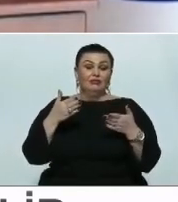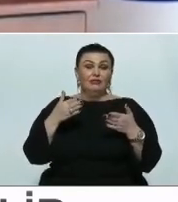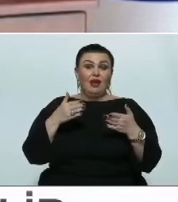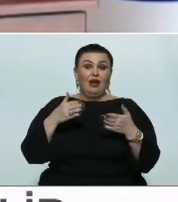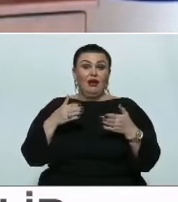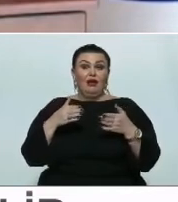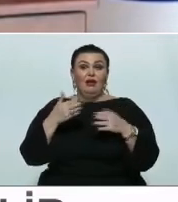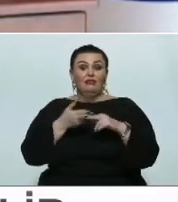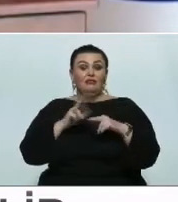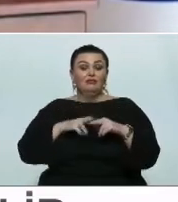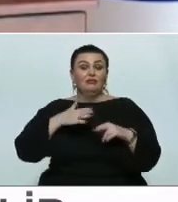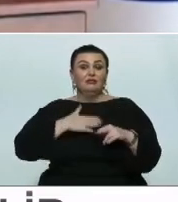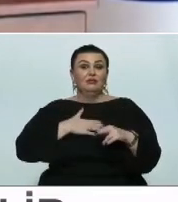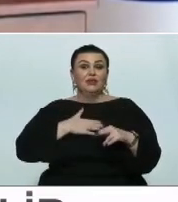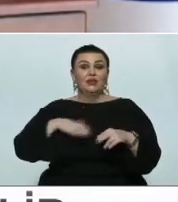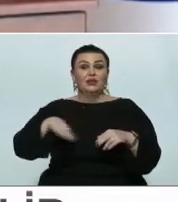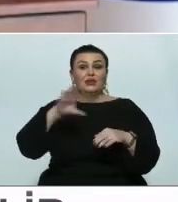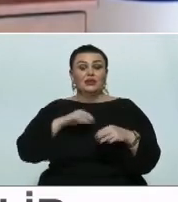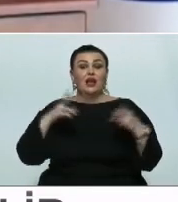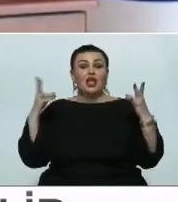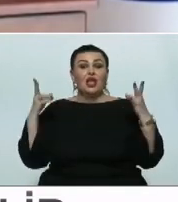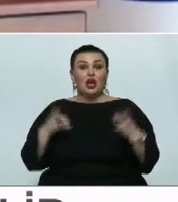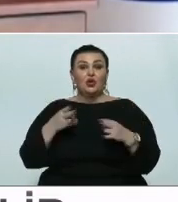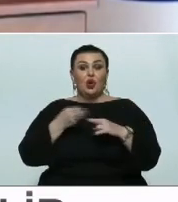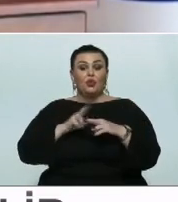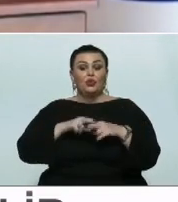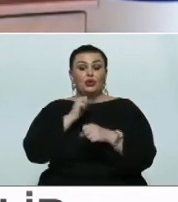açıdan da işte biz gerekiyorsa bu işi